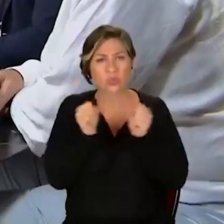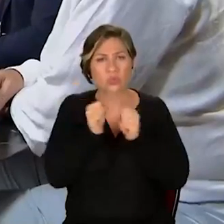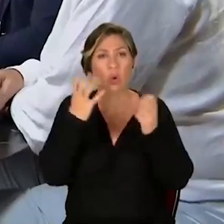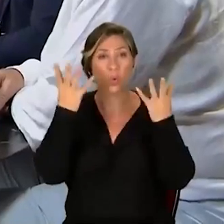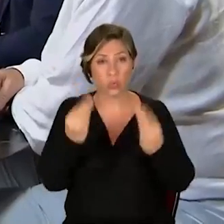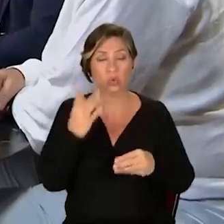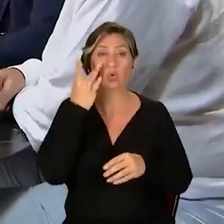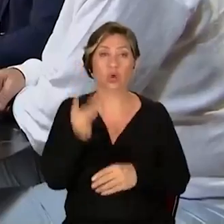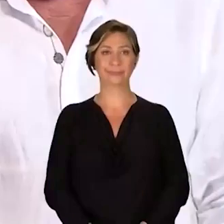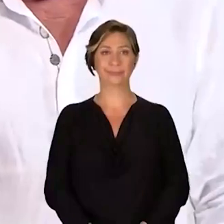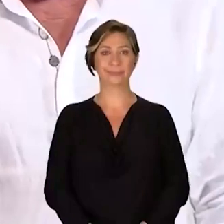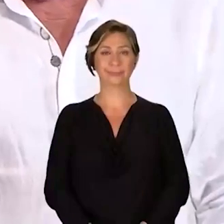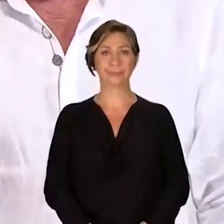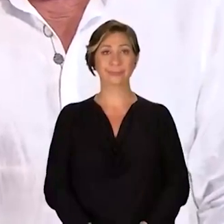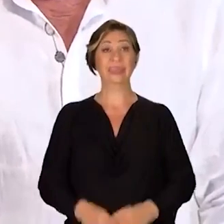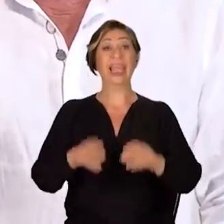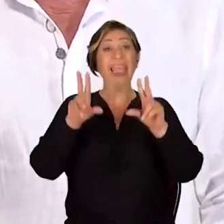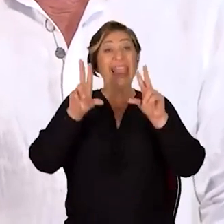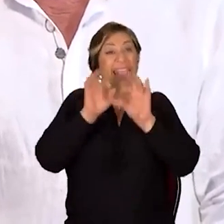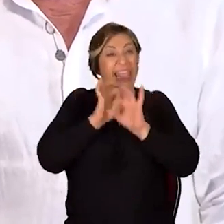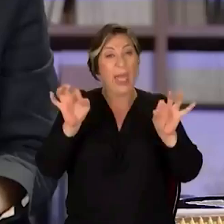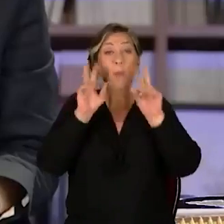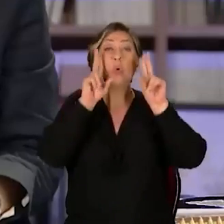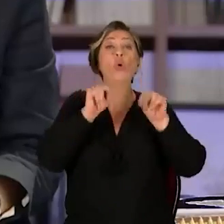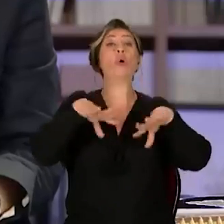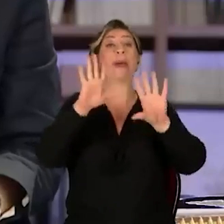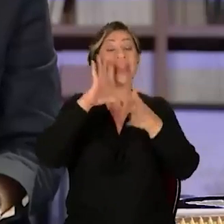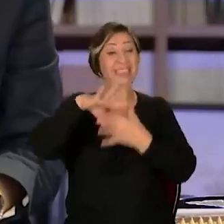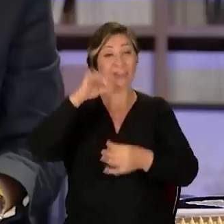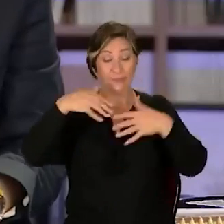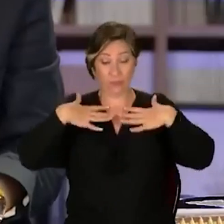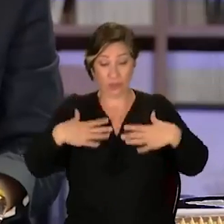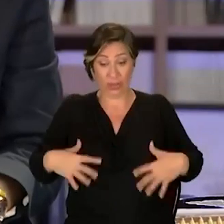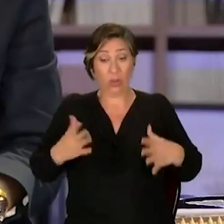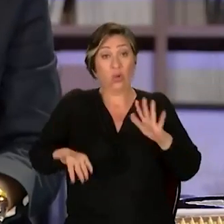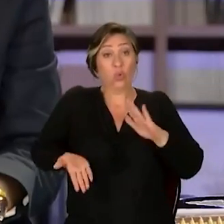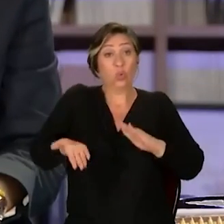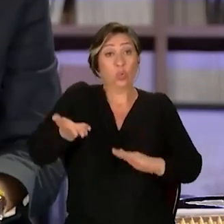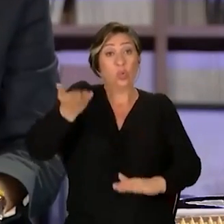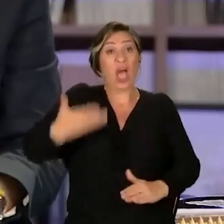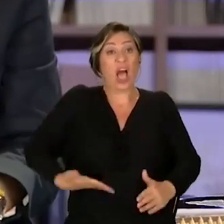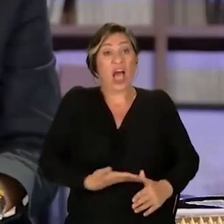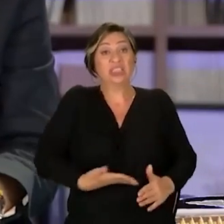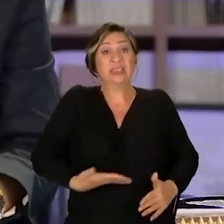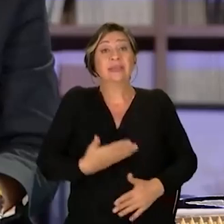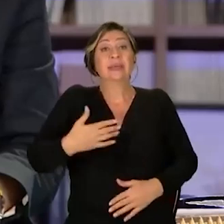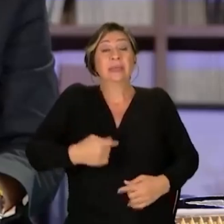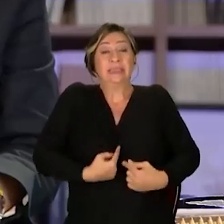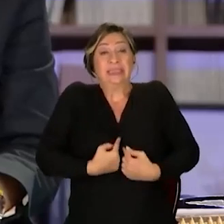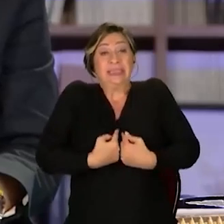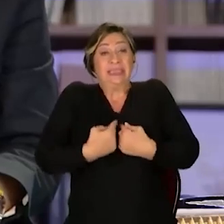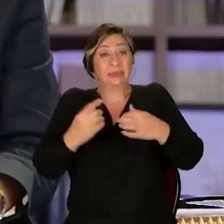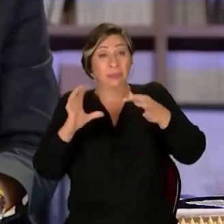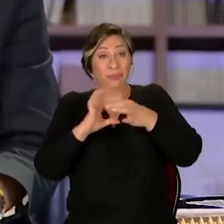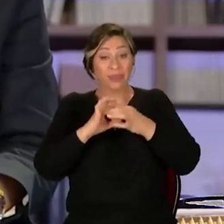yakalandığını ortaya koyuyor. Yeterince uyumayan insanların vücutlarında yüksek düzeyde açlık duygusuyla